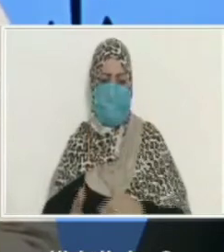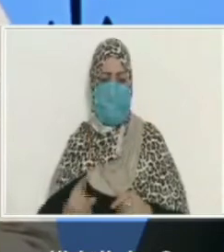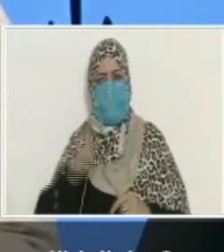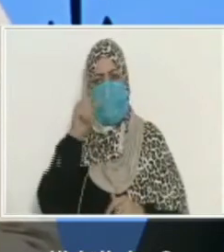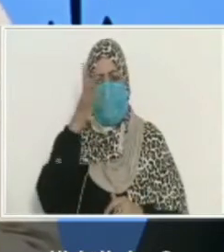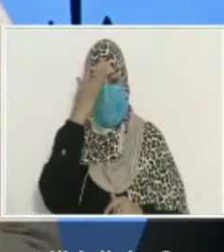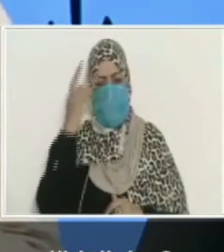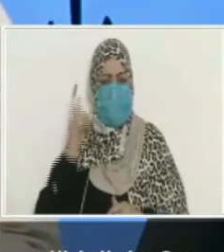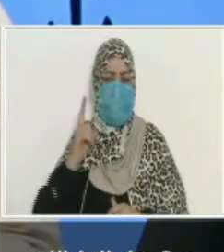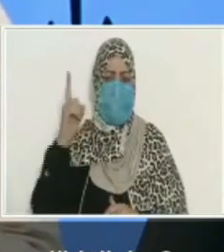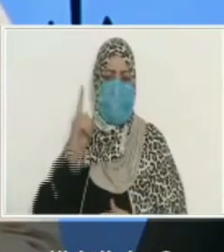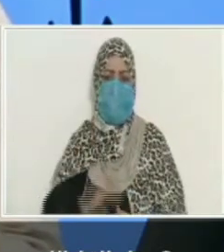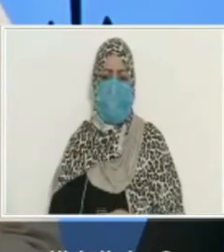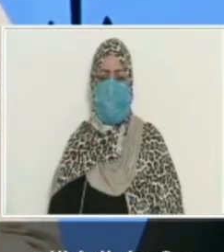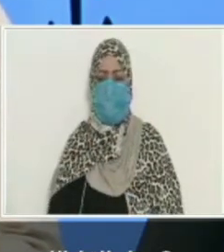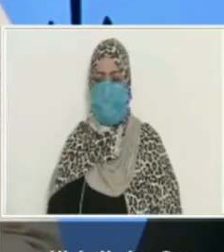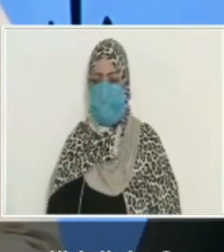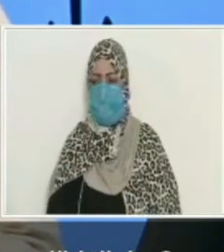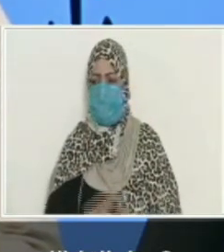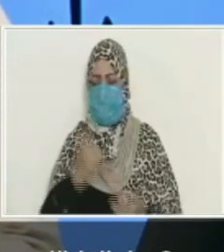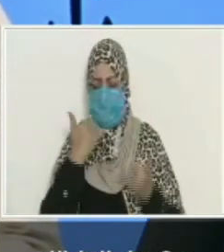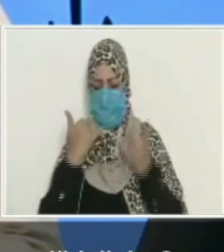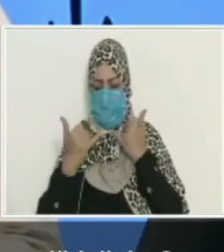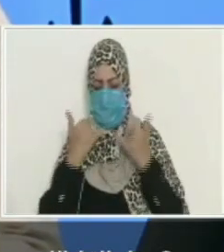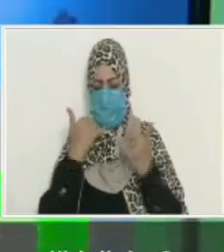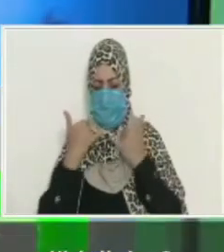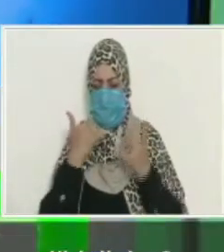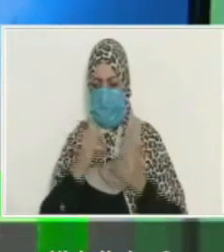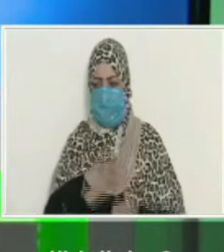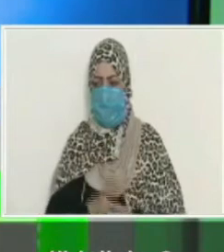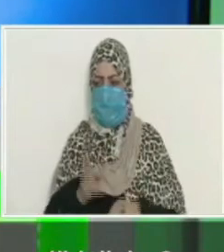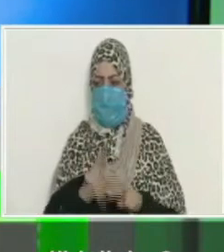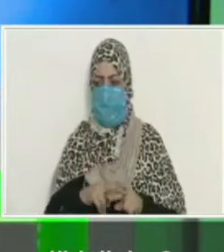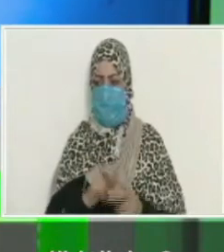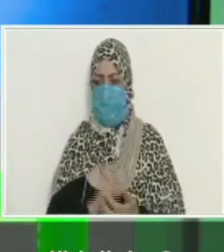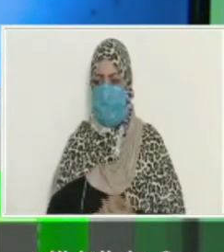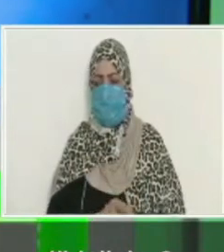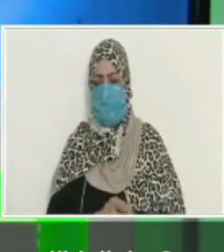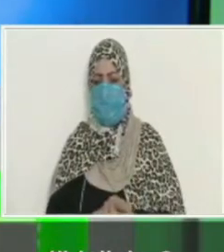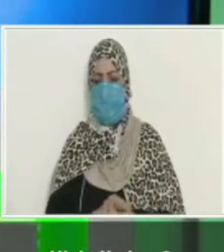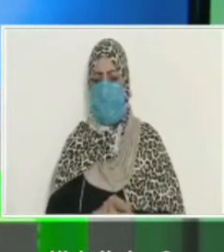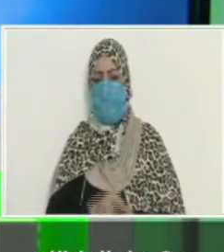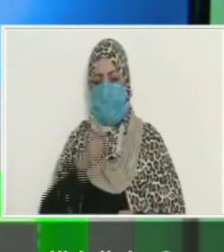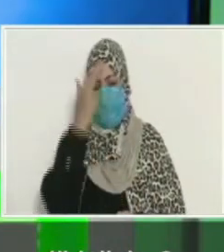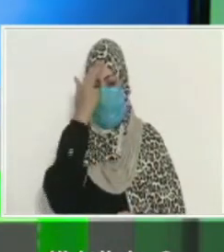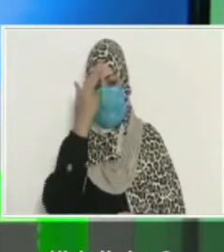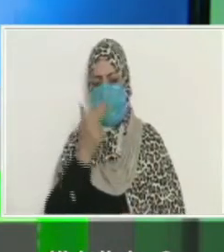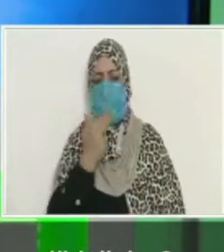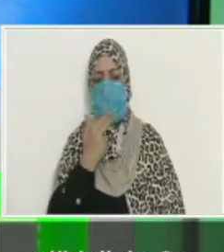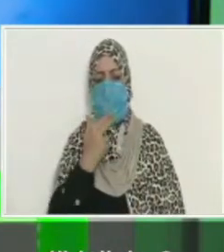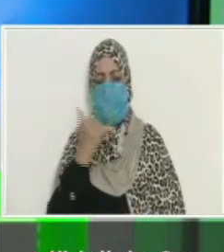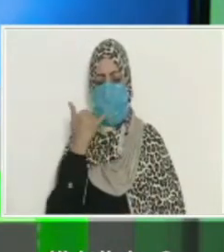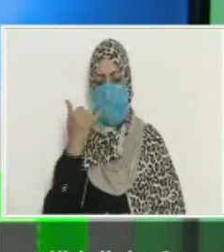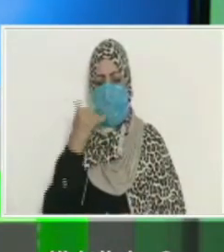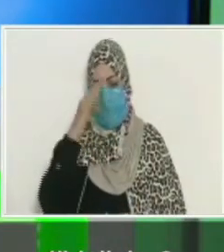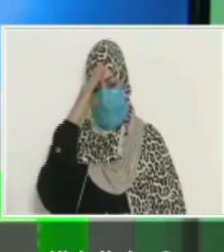معنا أخ من مصر. نعم، السلام عليكم. وعليكم السلام ورحمة الله. وعطيك شيخ كل سنة طيب وسنة بخير، سنة